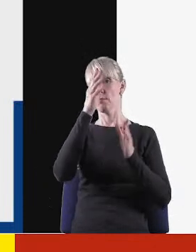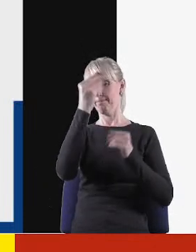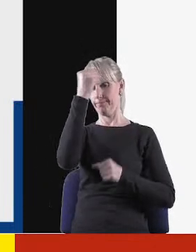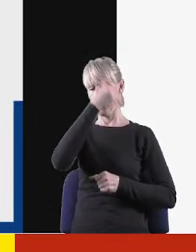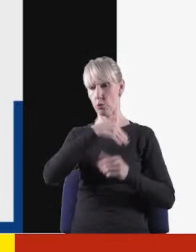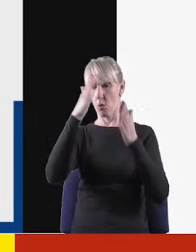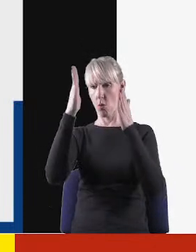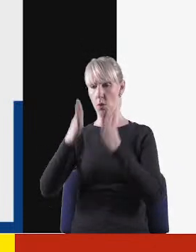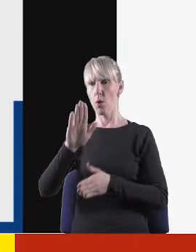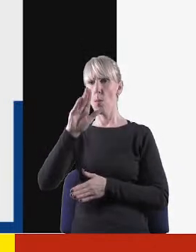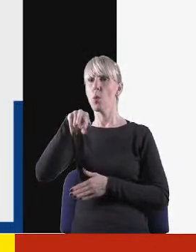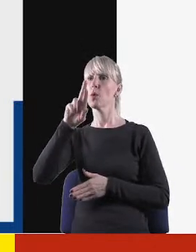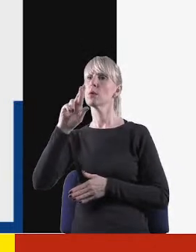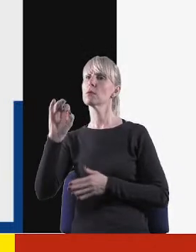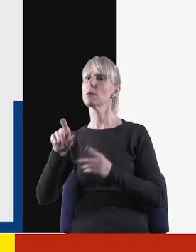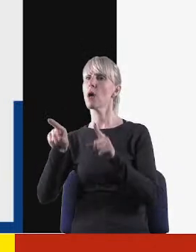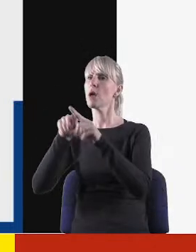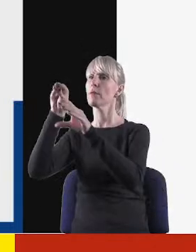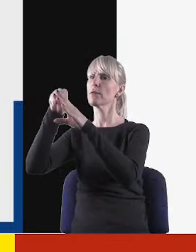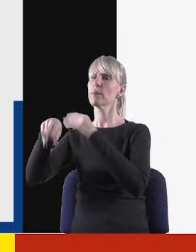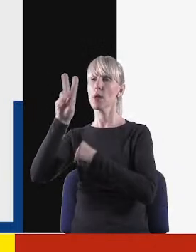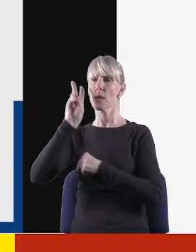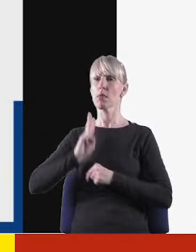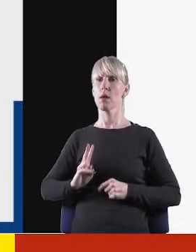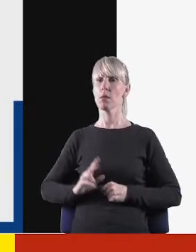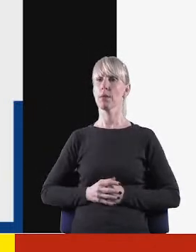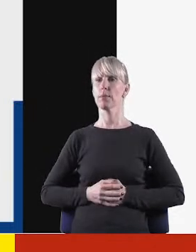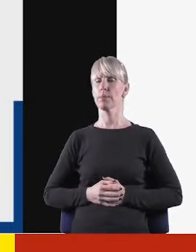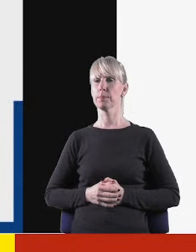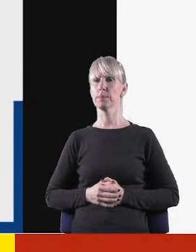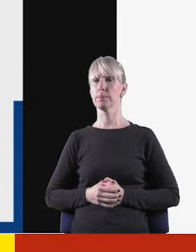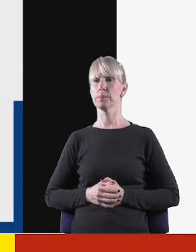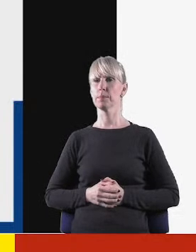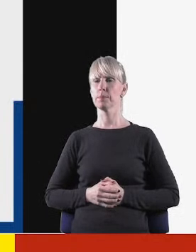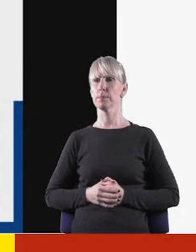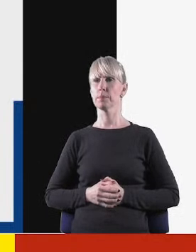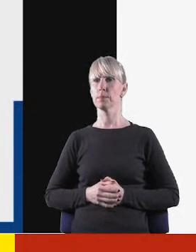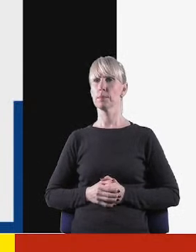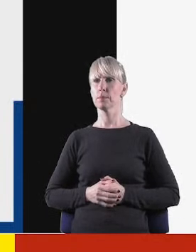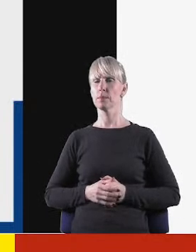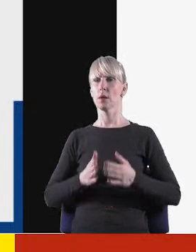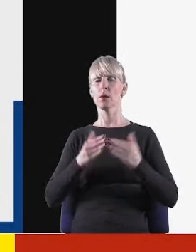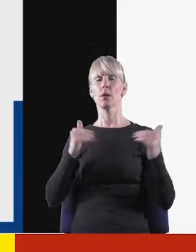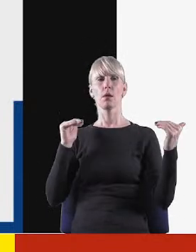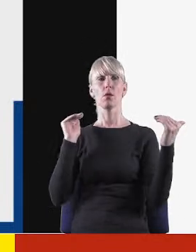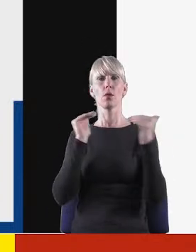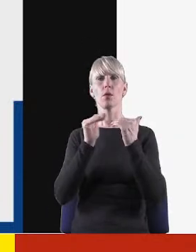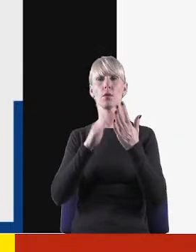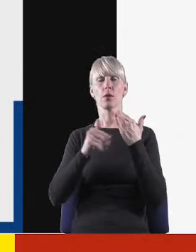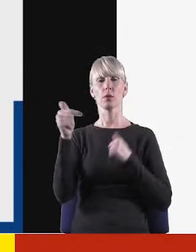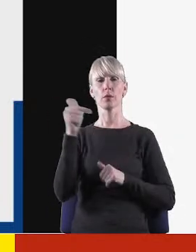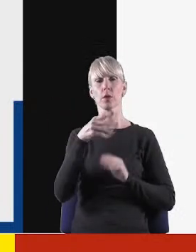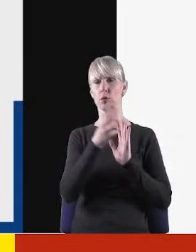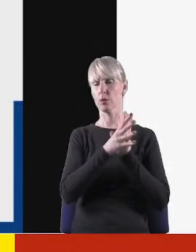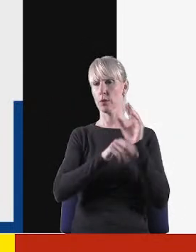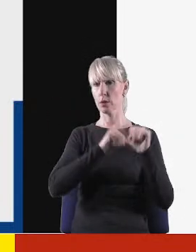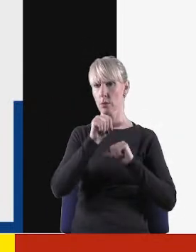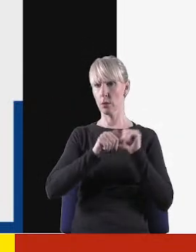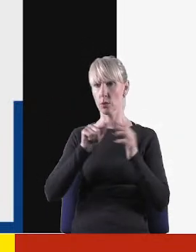to te wydatki na przykład w odniesieniu do roku 2019